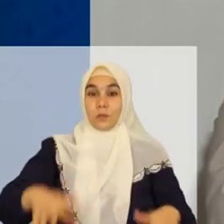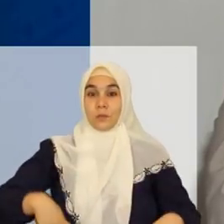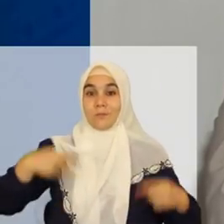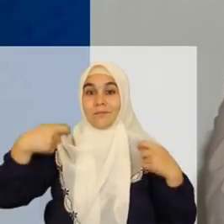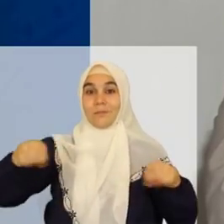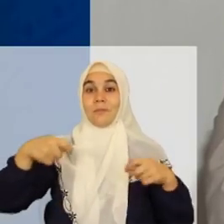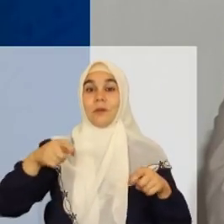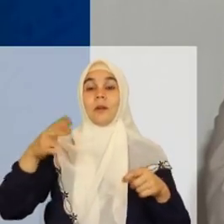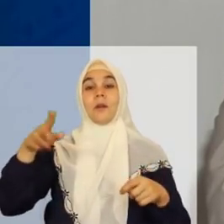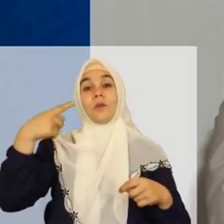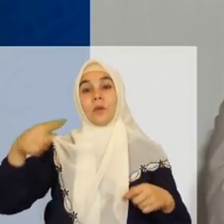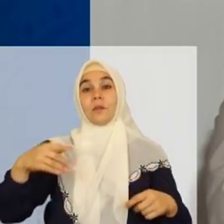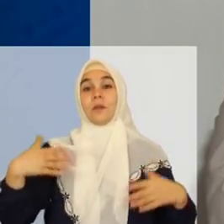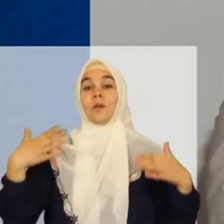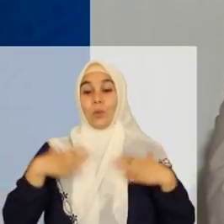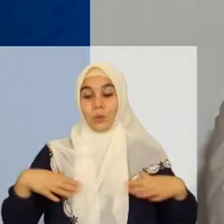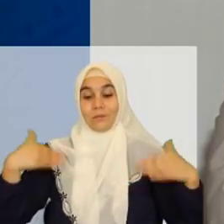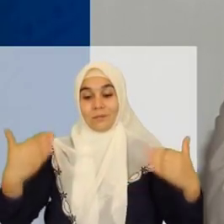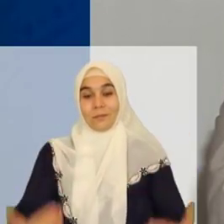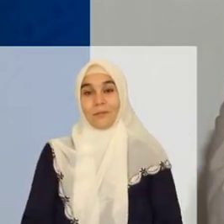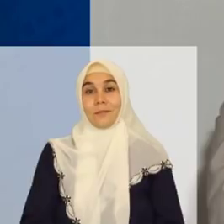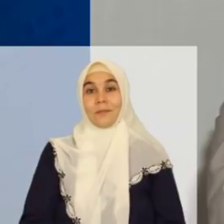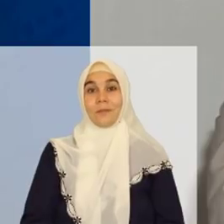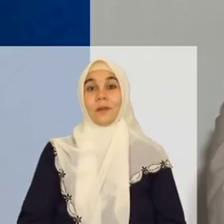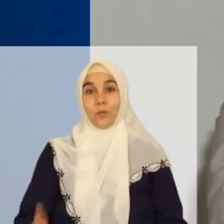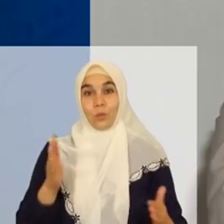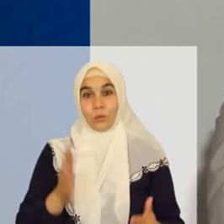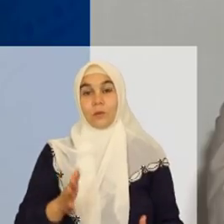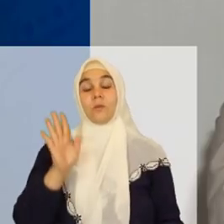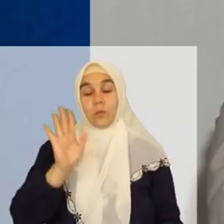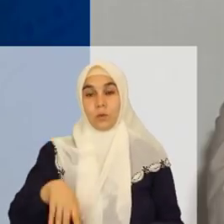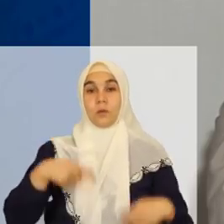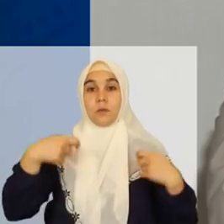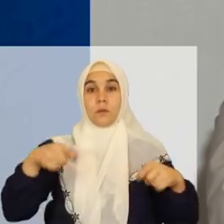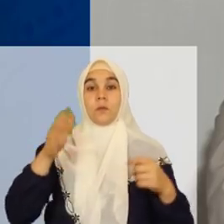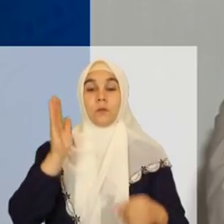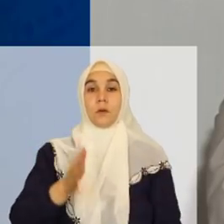bo'lsa va shimni ustidan to'sadigan kiyim kirib yuradigan bo'lsa bo'ladi.